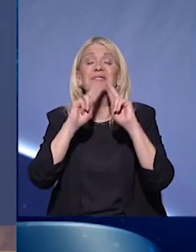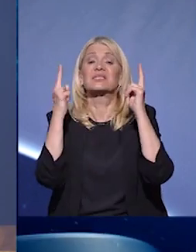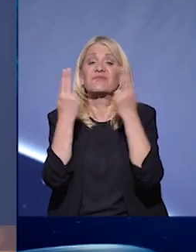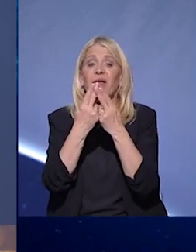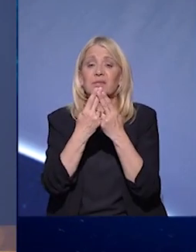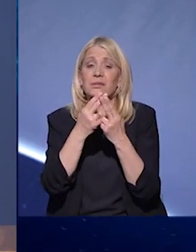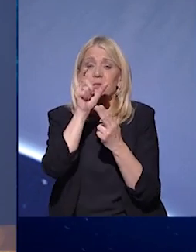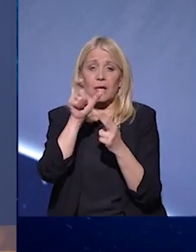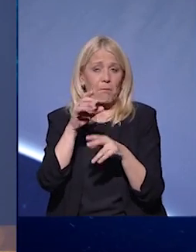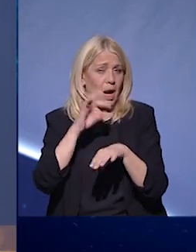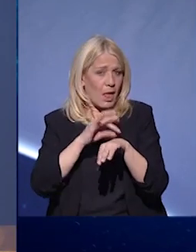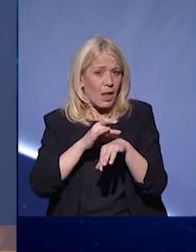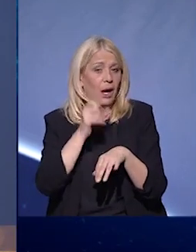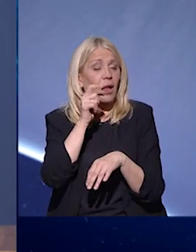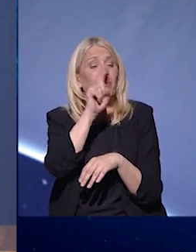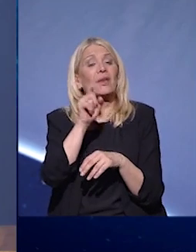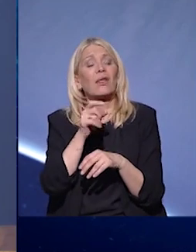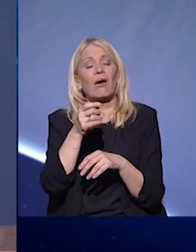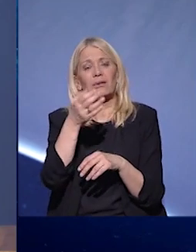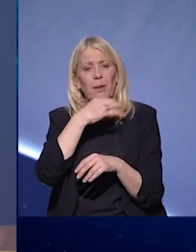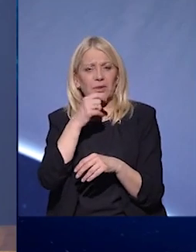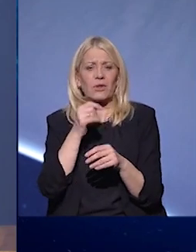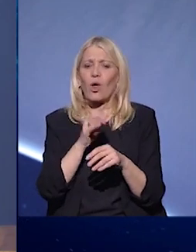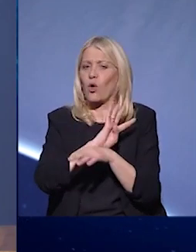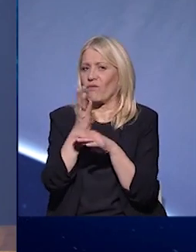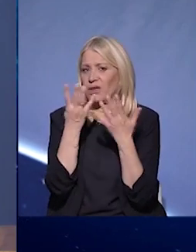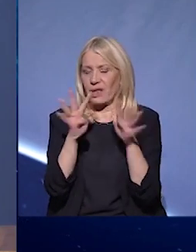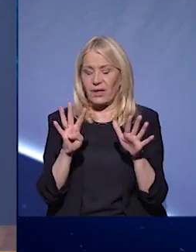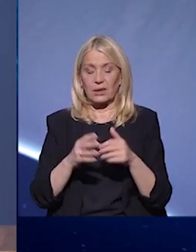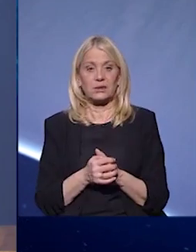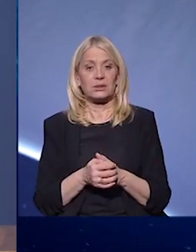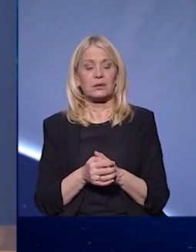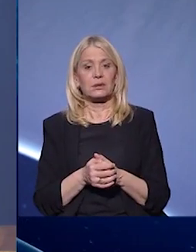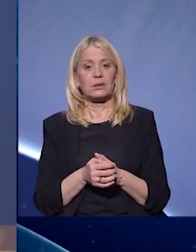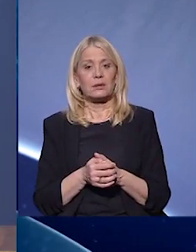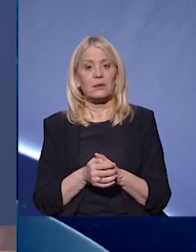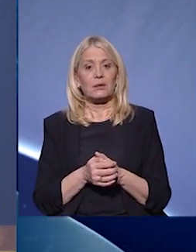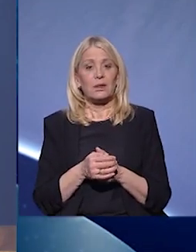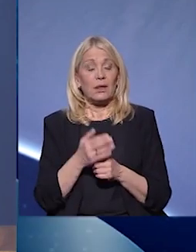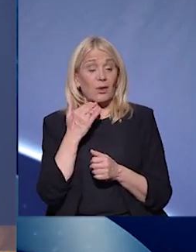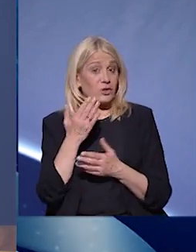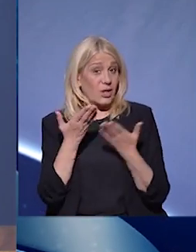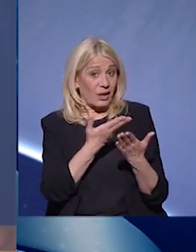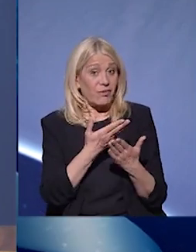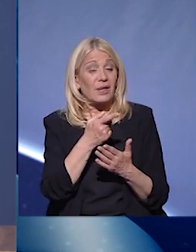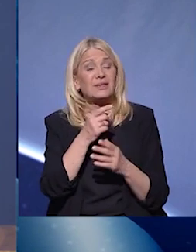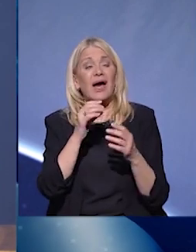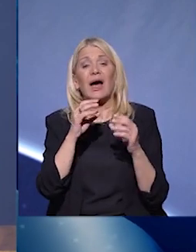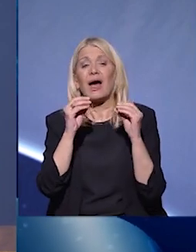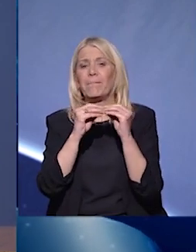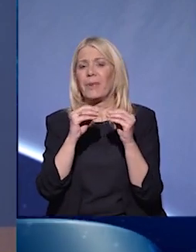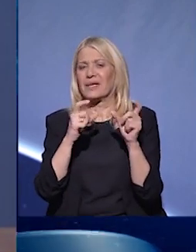svetskim vodičima kada je u pitanju terapija COVID-19. Hoćete vi za BCG?